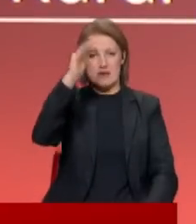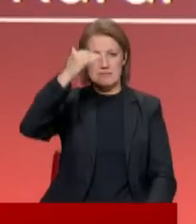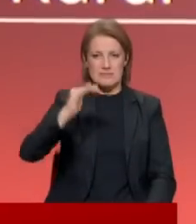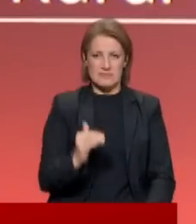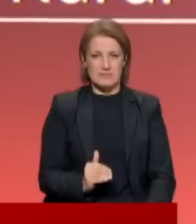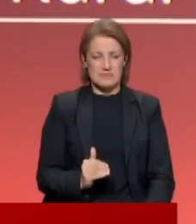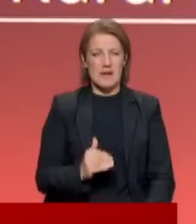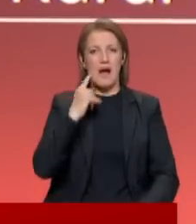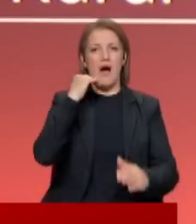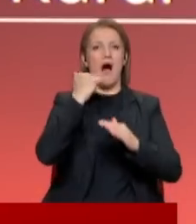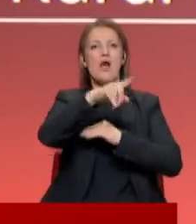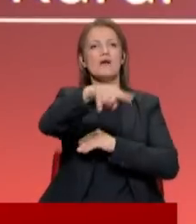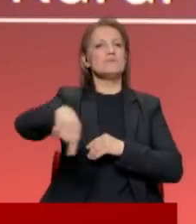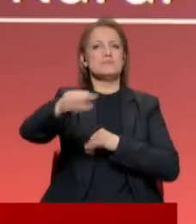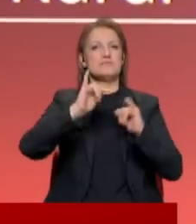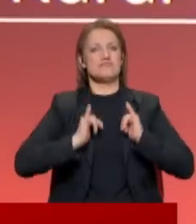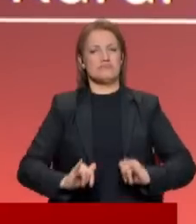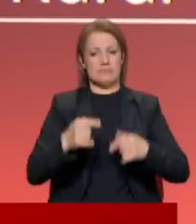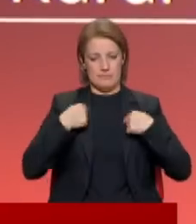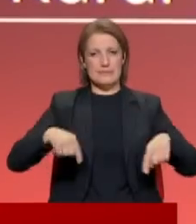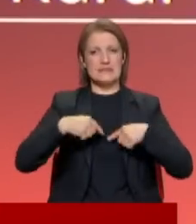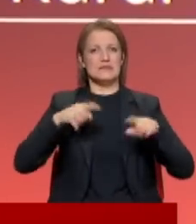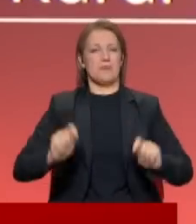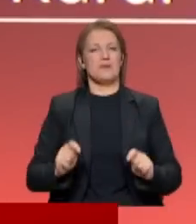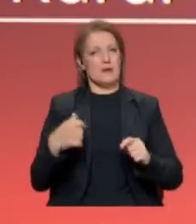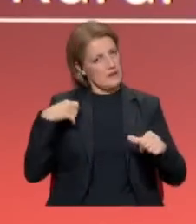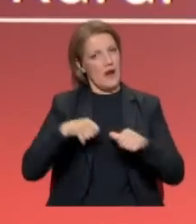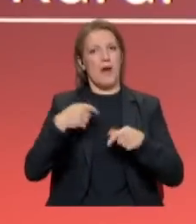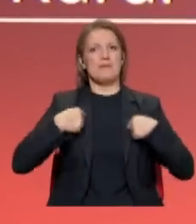indirerek halkımızı rahatlatan bizdik yine biz olacağız